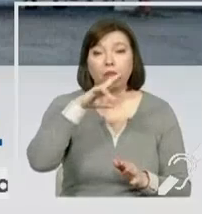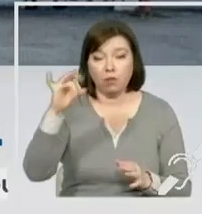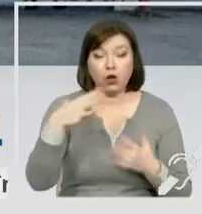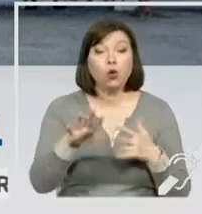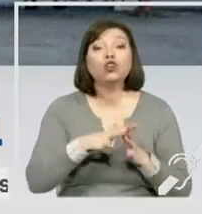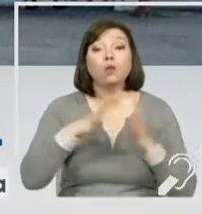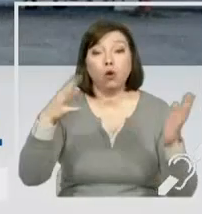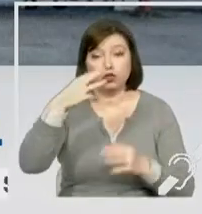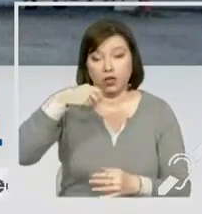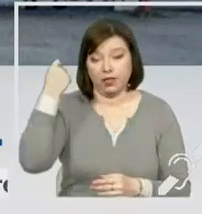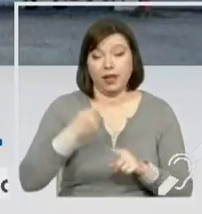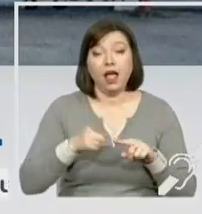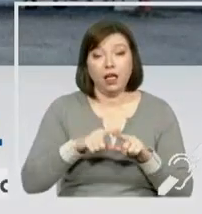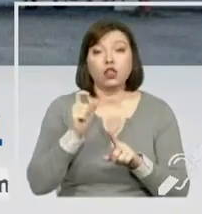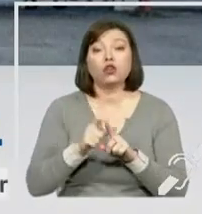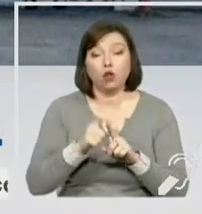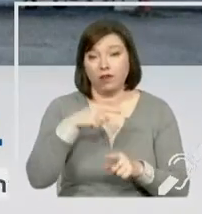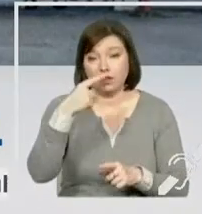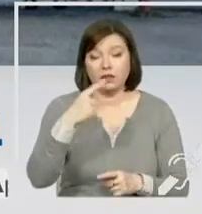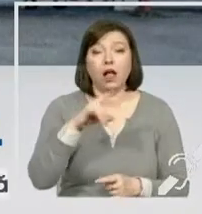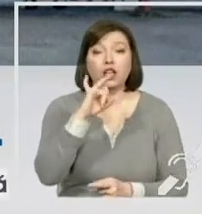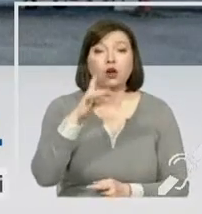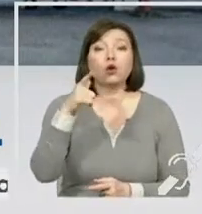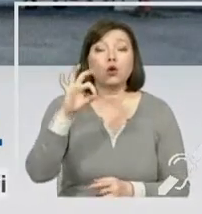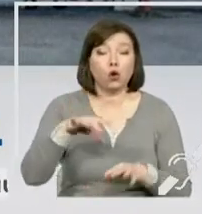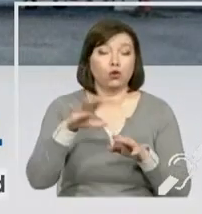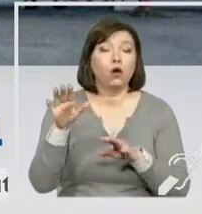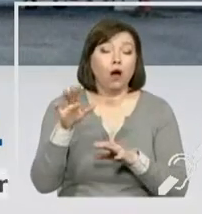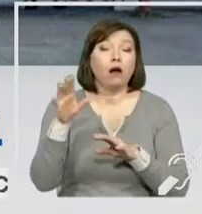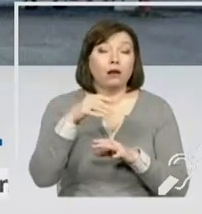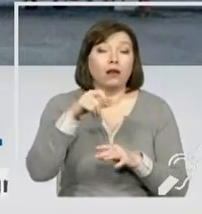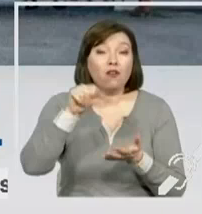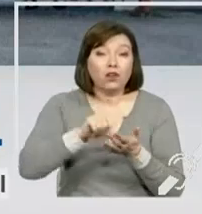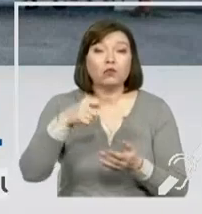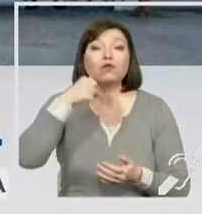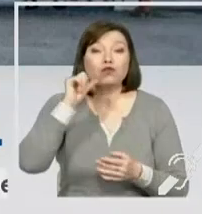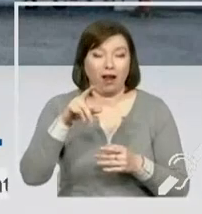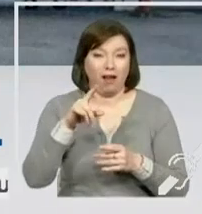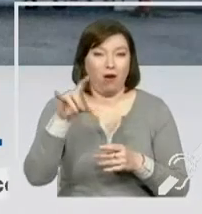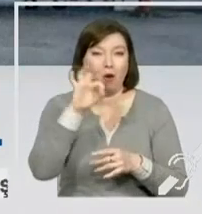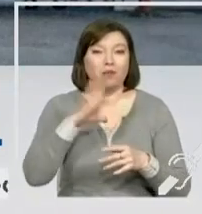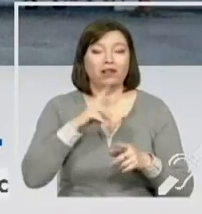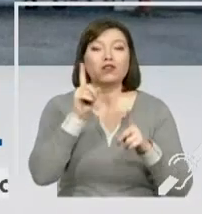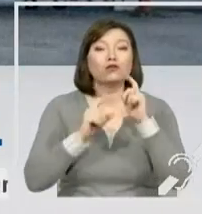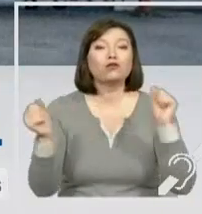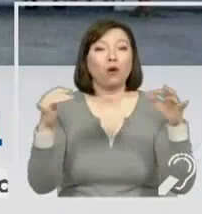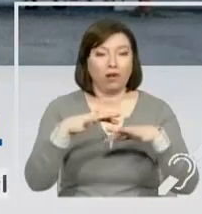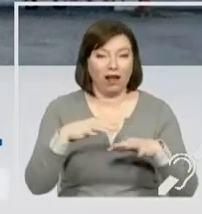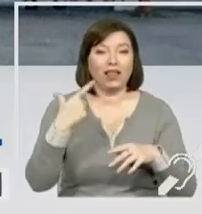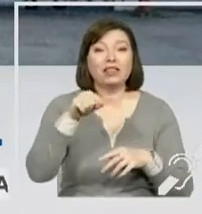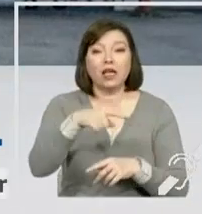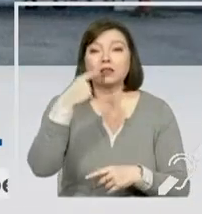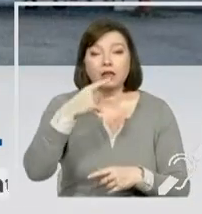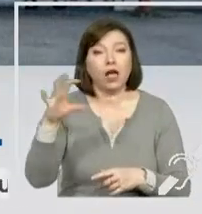ani. Este reacția președintelui Parlamentului Igor Grosu după așa zisul congres de ieri al separatiștilor de la Tiraspol, în care s-a